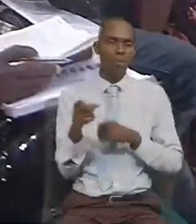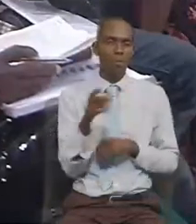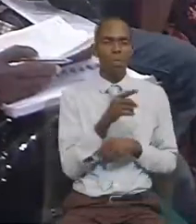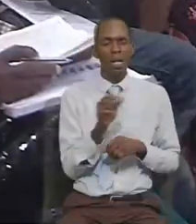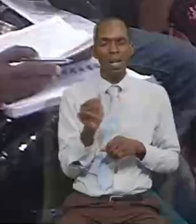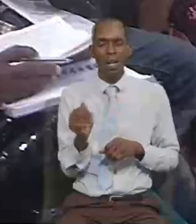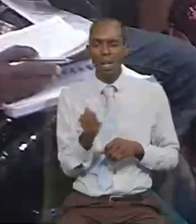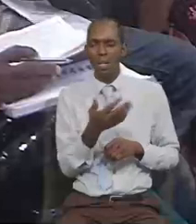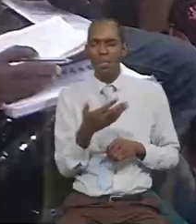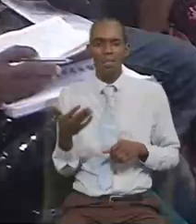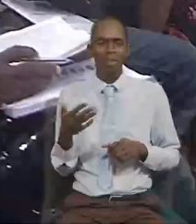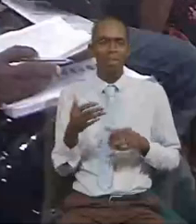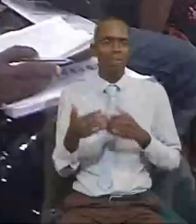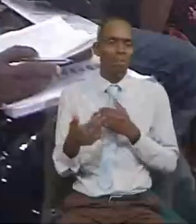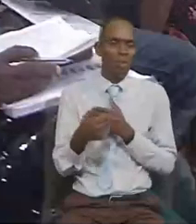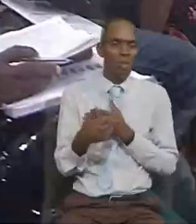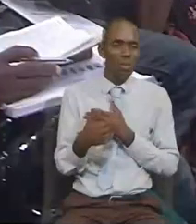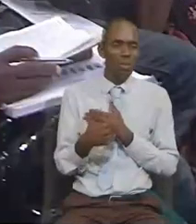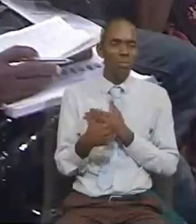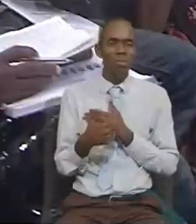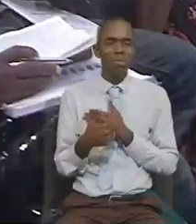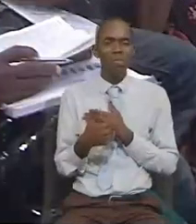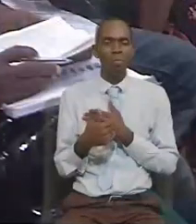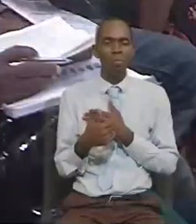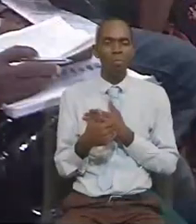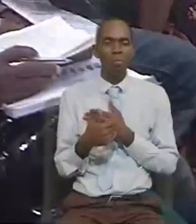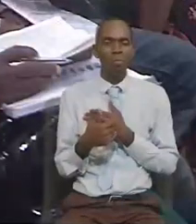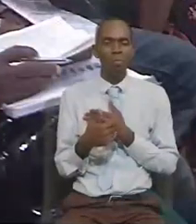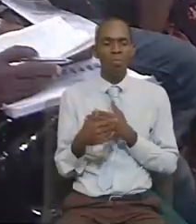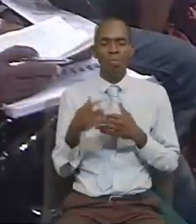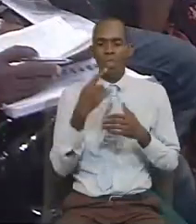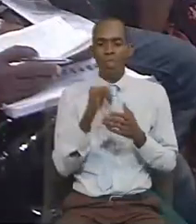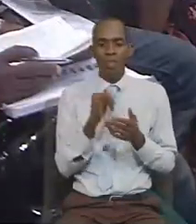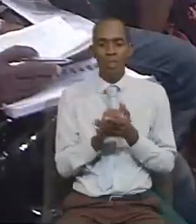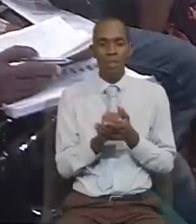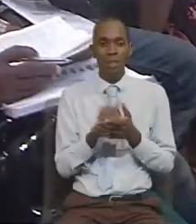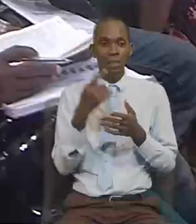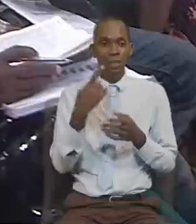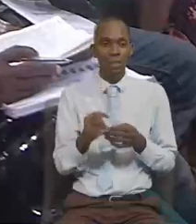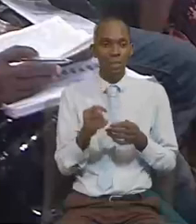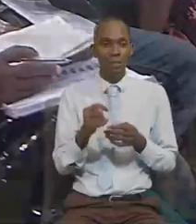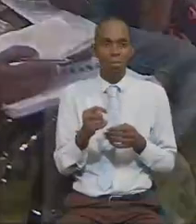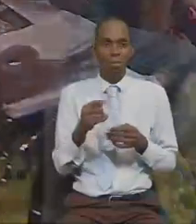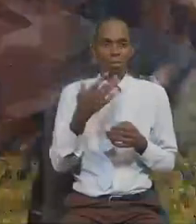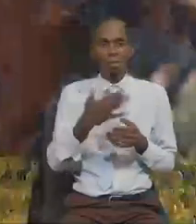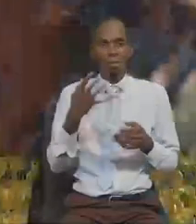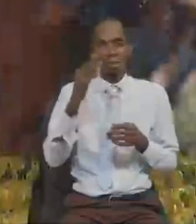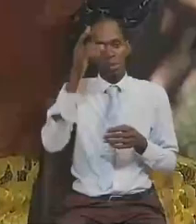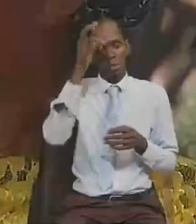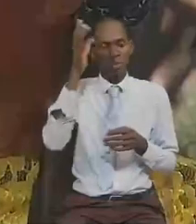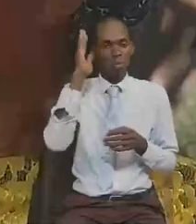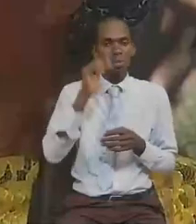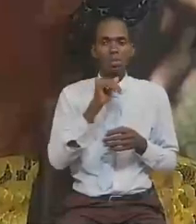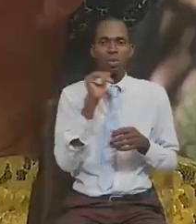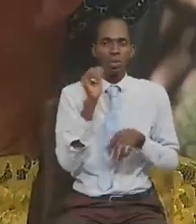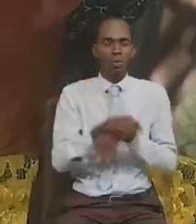Tout ce qui se cache derrière les portes du diable ne vont pas te vaincre.